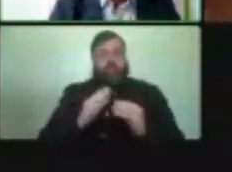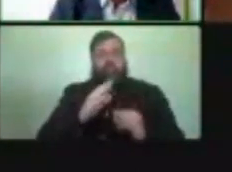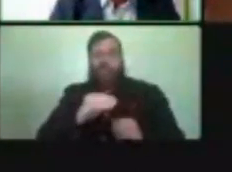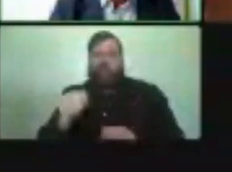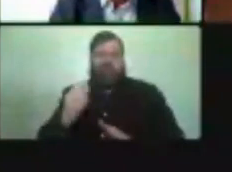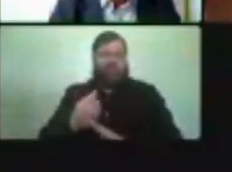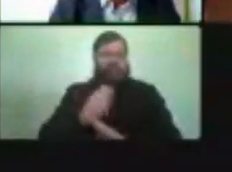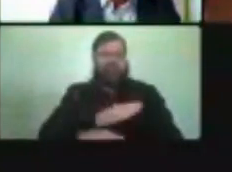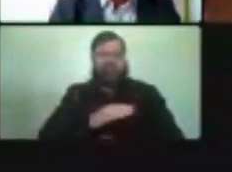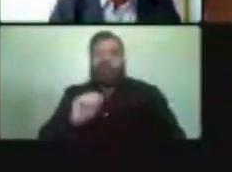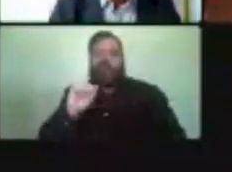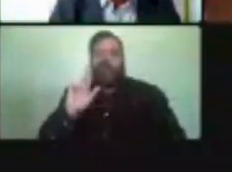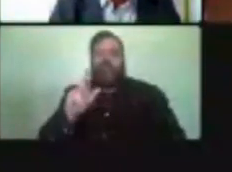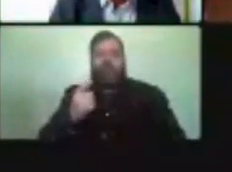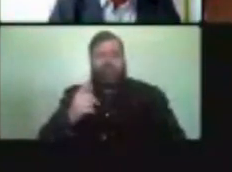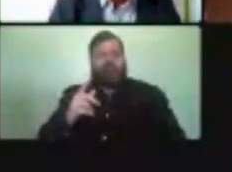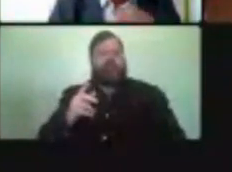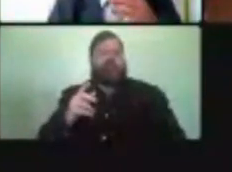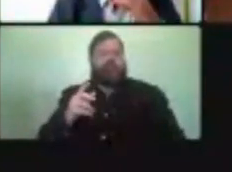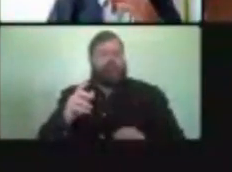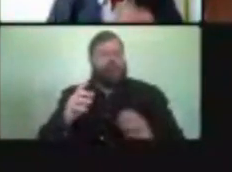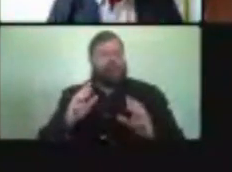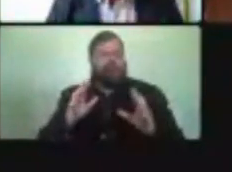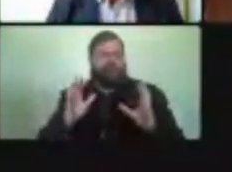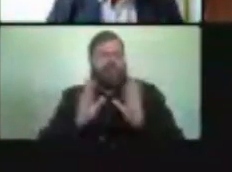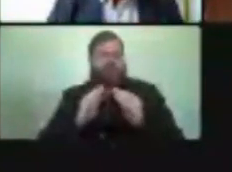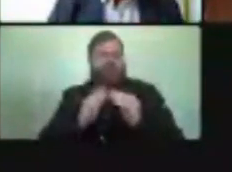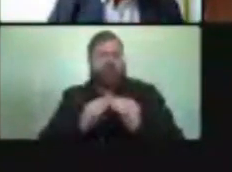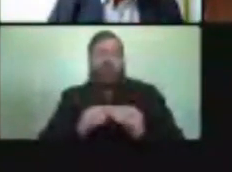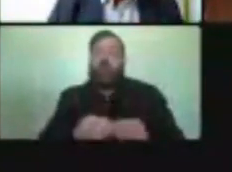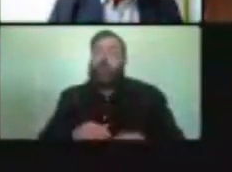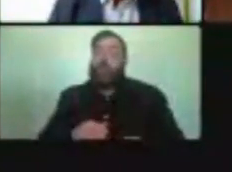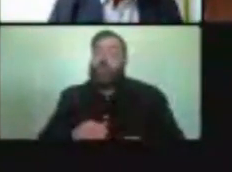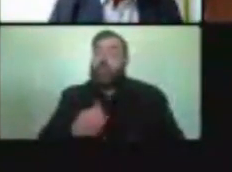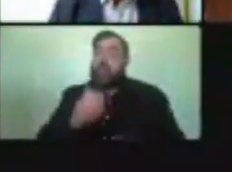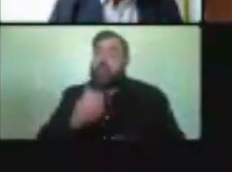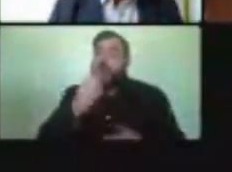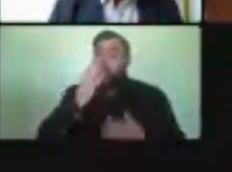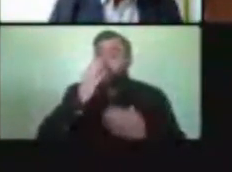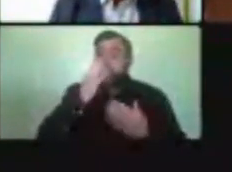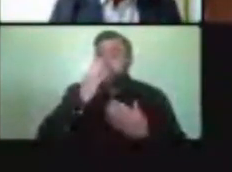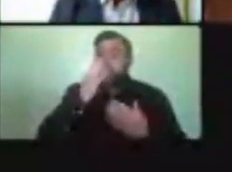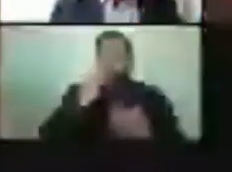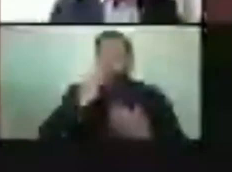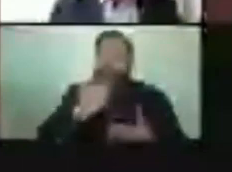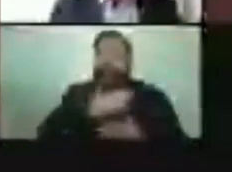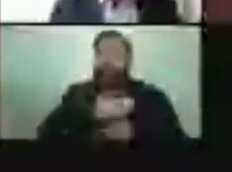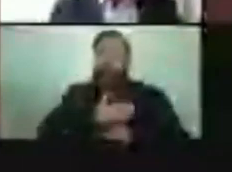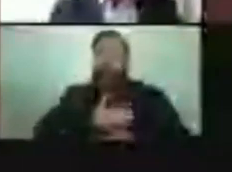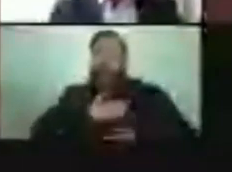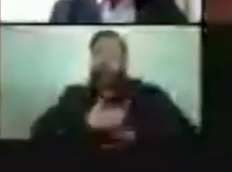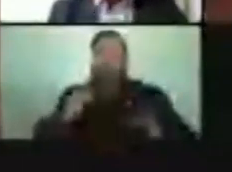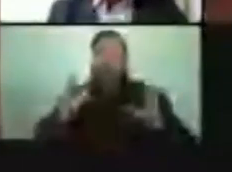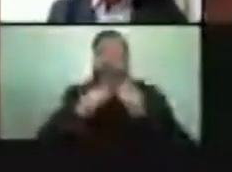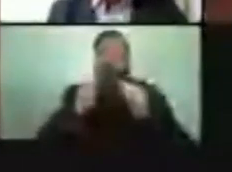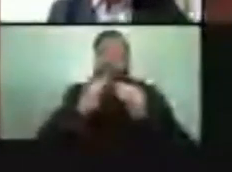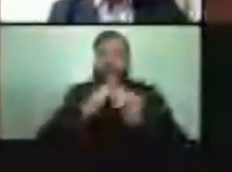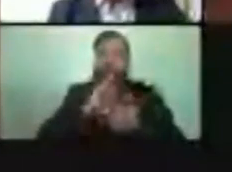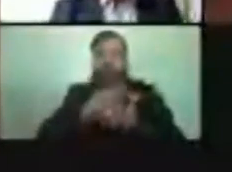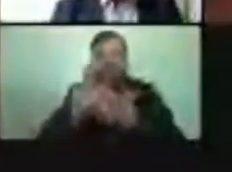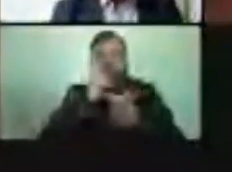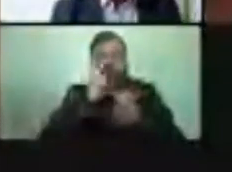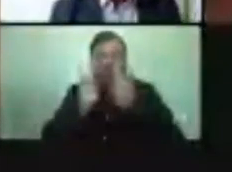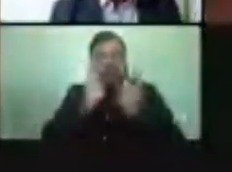mikutano yetu nanyi na pia katika mikutano ya nabodi. Asante sana Dr. Polio, na furahia sana mkutano